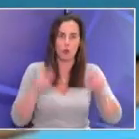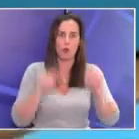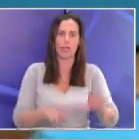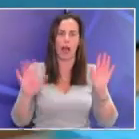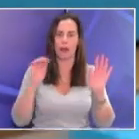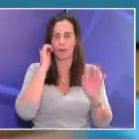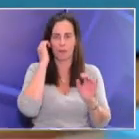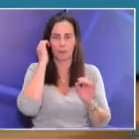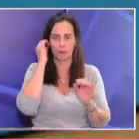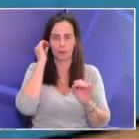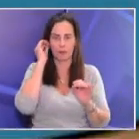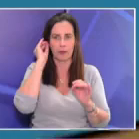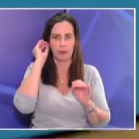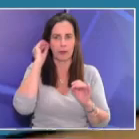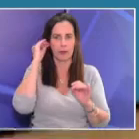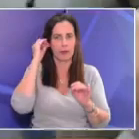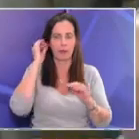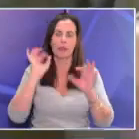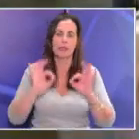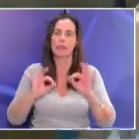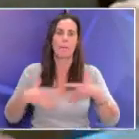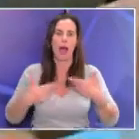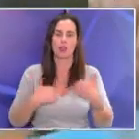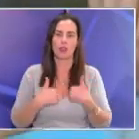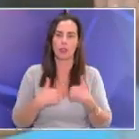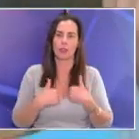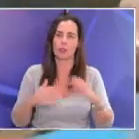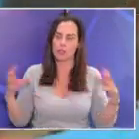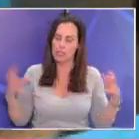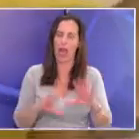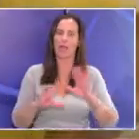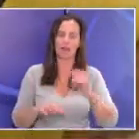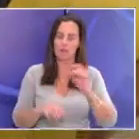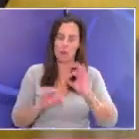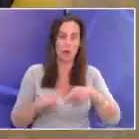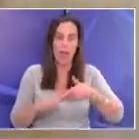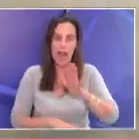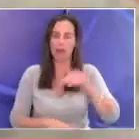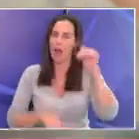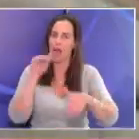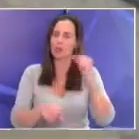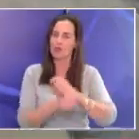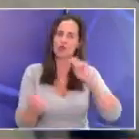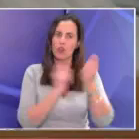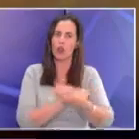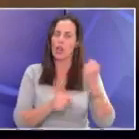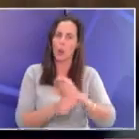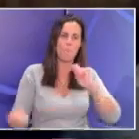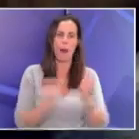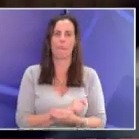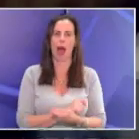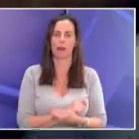ככה. אני פשוט נרגשת מזה, זה המימוש הכי מדהים של חברה אזרחית בעיניי, פשוט לצאת, להצביע, לעשות שינוי, לעשות